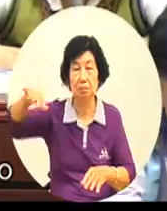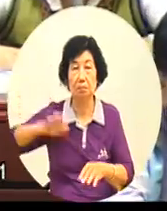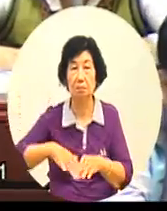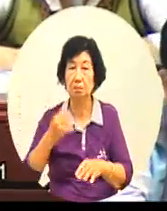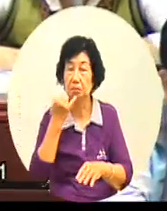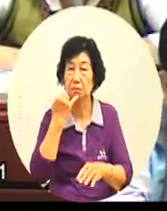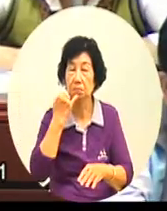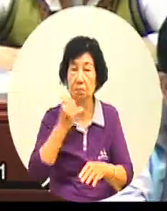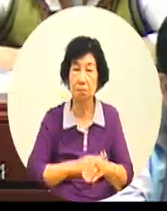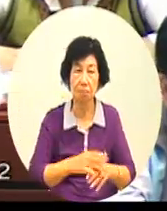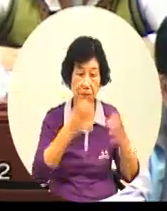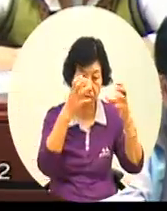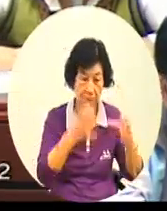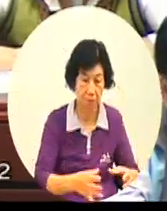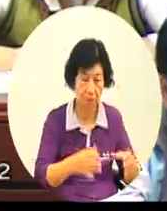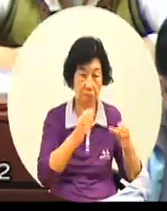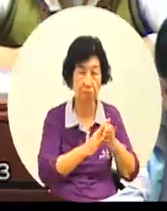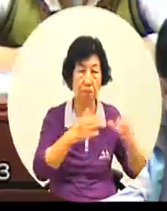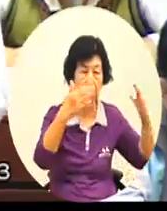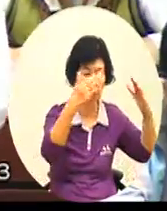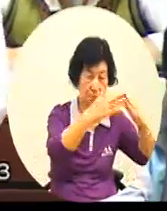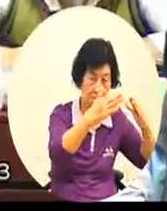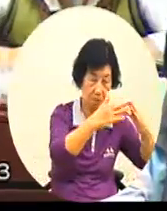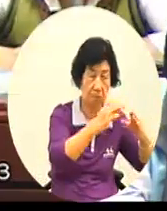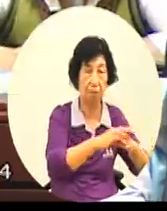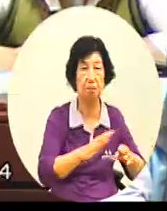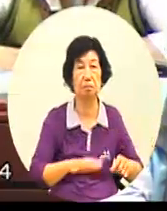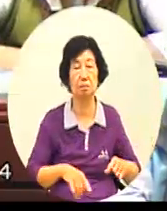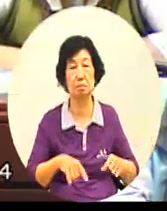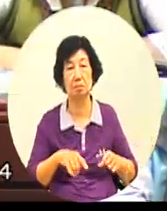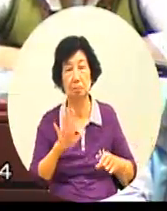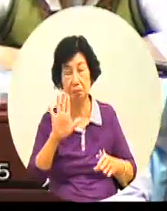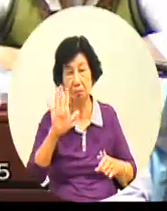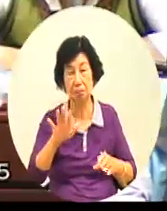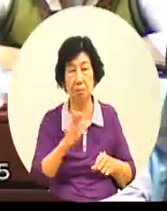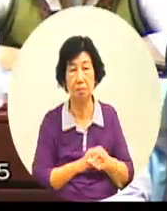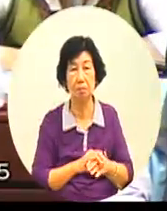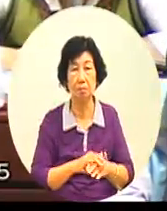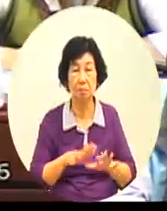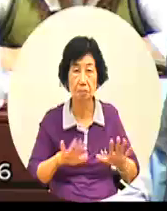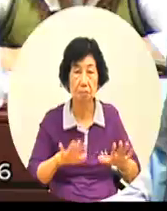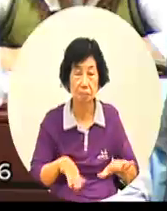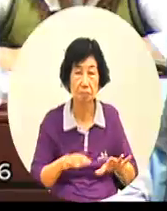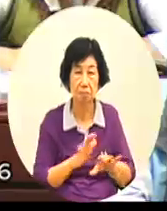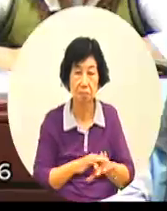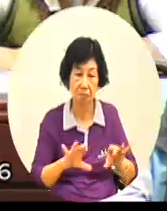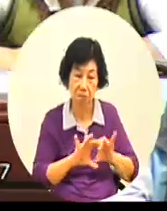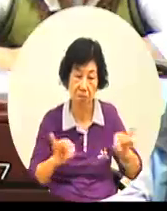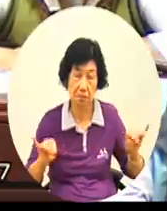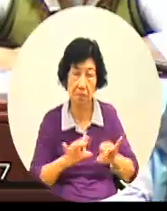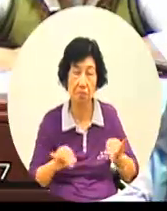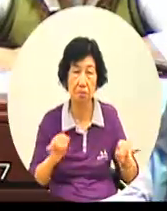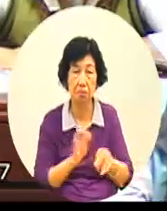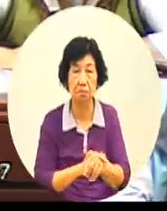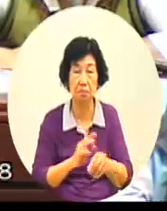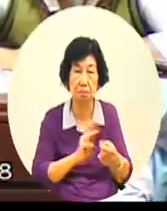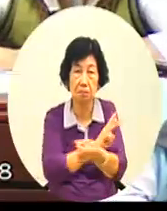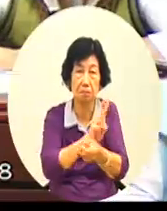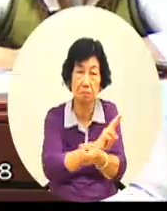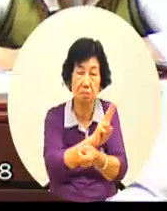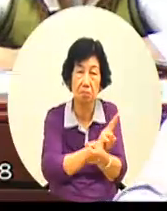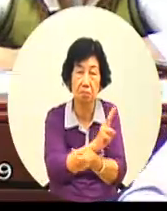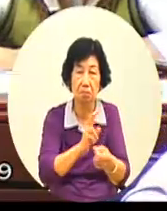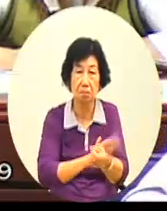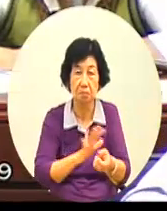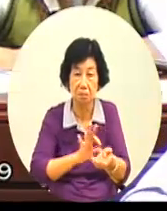公所就盖了，但是这个土地是森林用地的，森林的用地。那当时公所在施作的时候根本就没